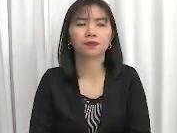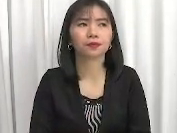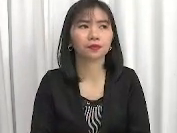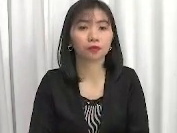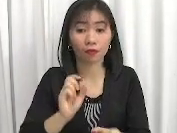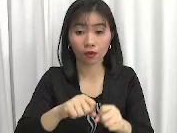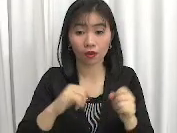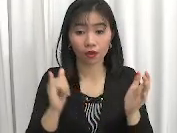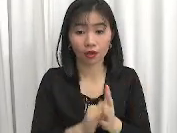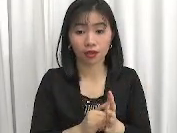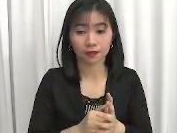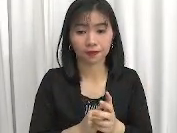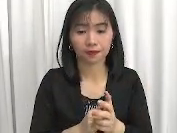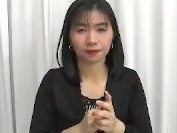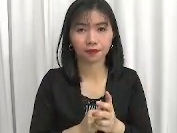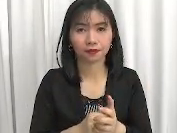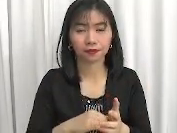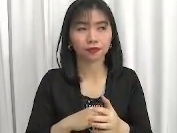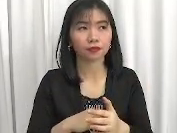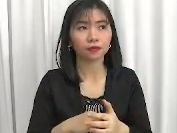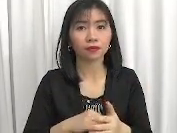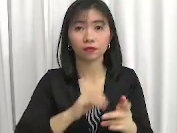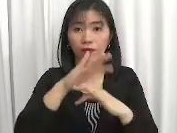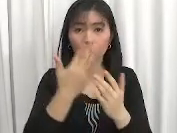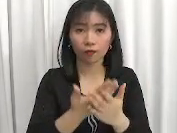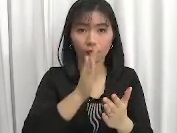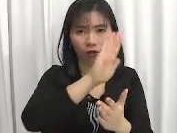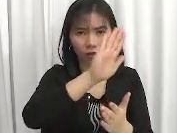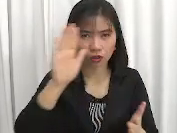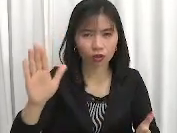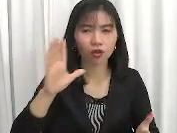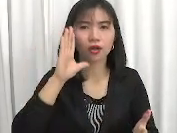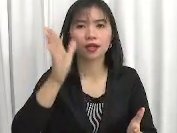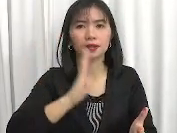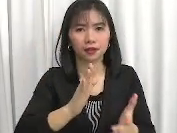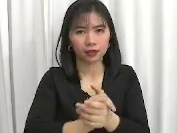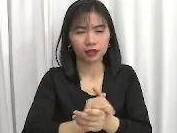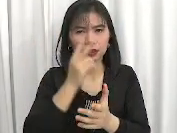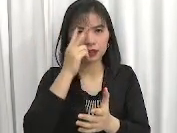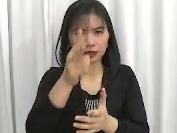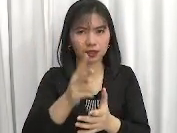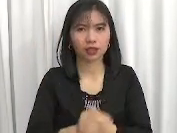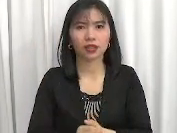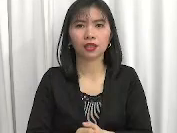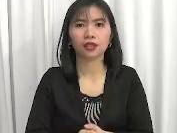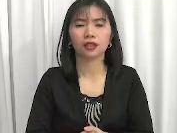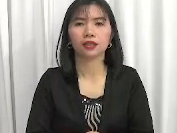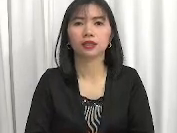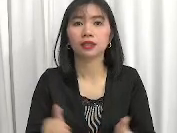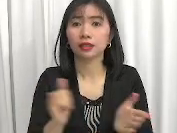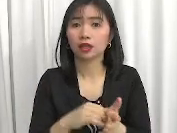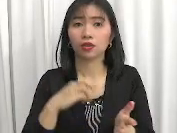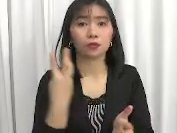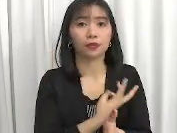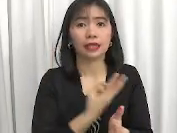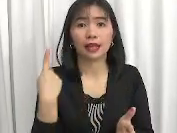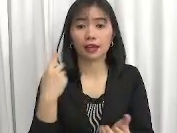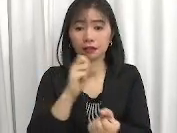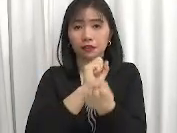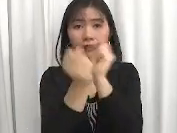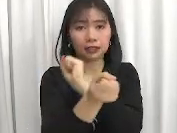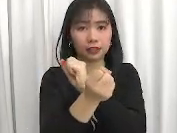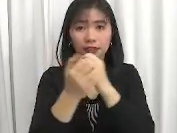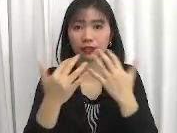ganun, makita rin ng ating mga asawa na tayo ay may talagang pagbabago. Yun.